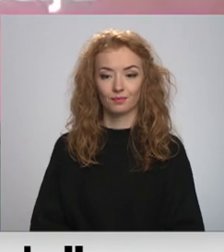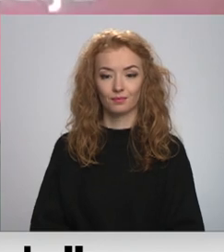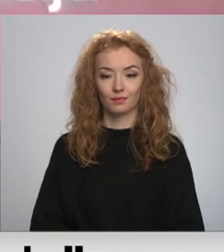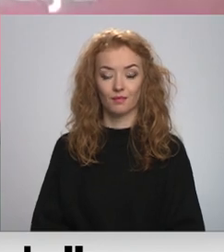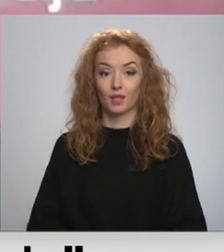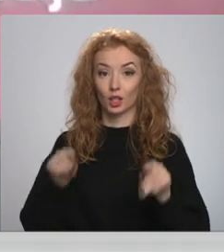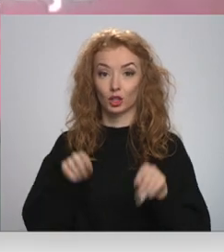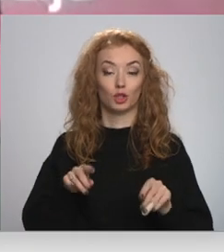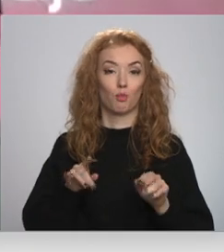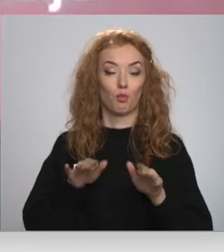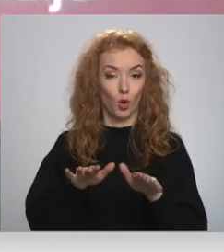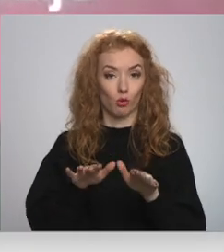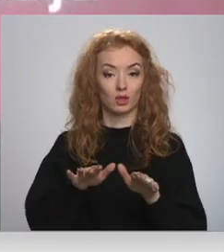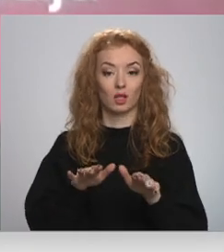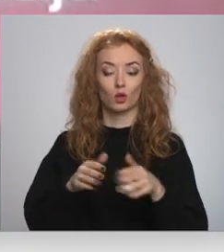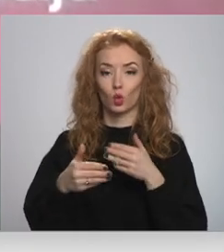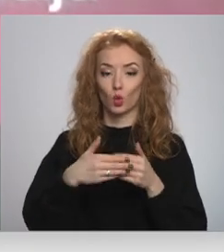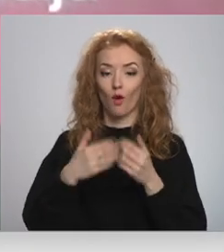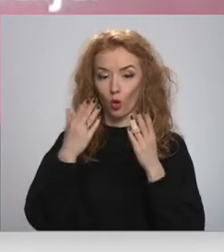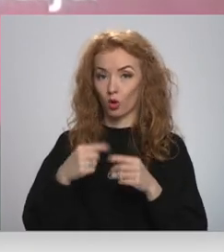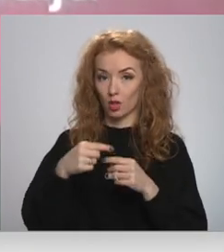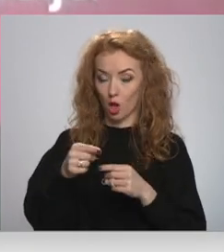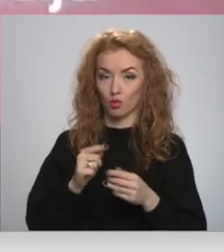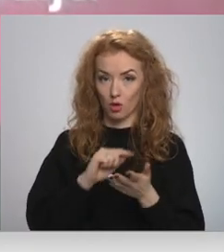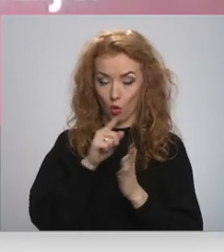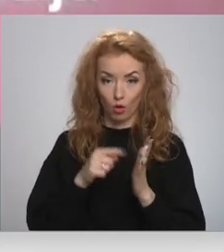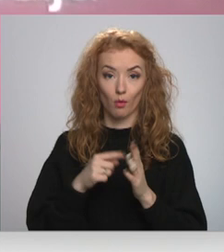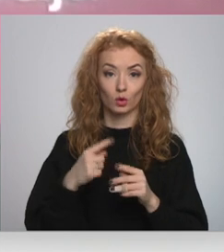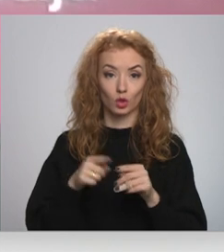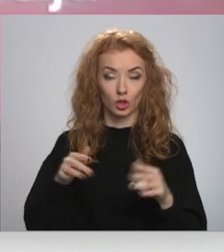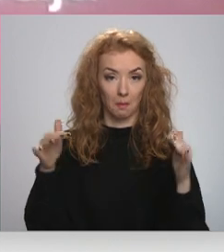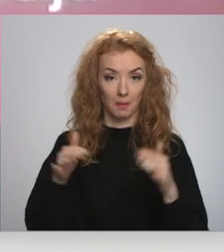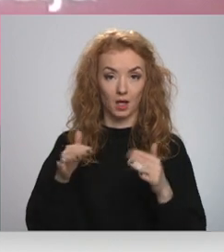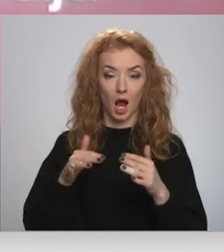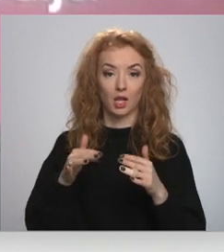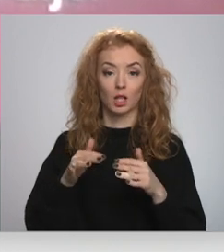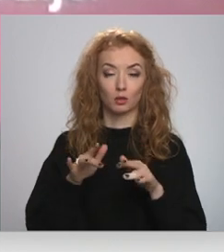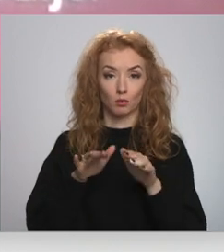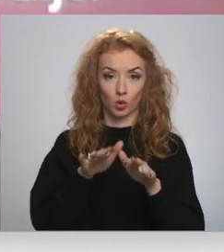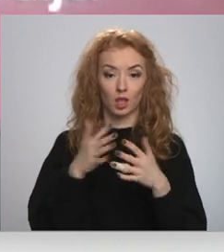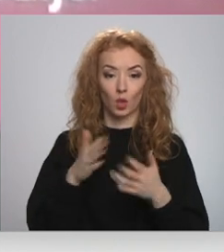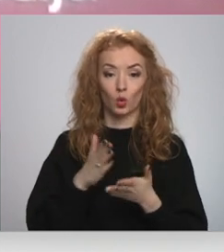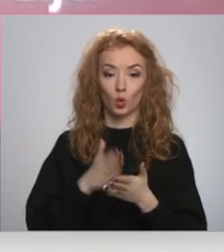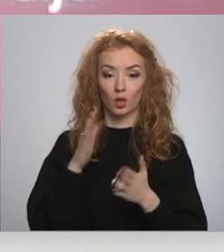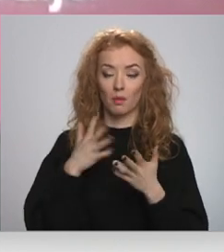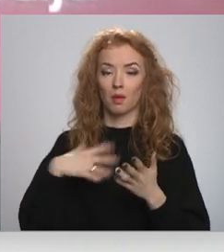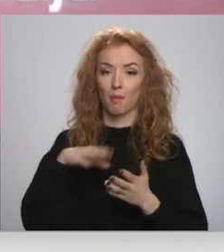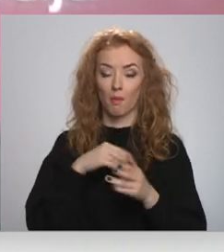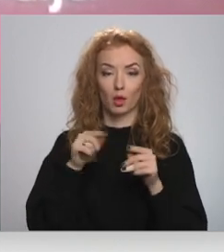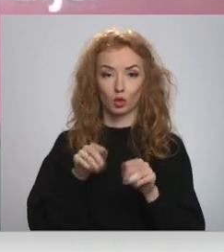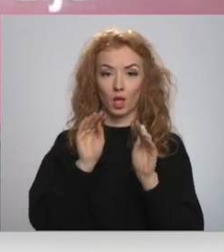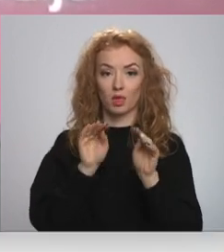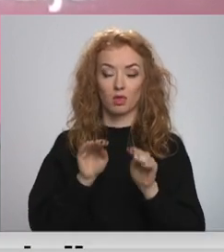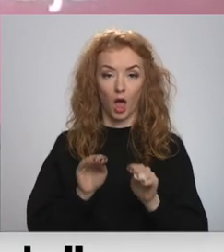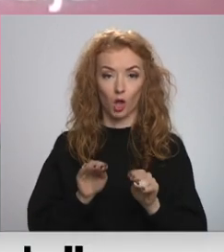Šis te process ir tuvāko dienu jautājums. Principā tas migrācijas process jau ir noticis iepriekšējā naktī, bet mēs šos te datus